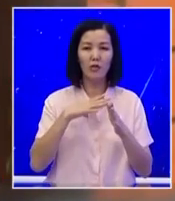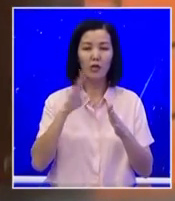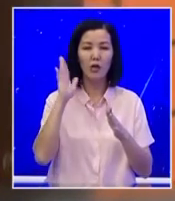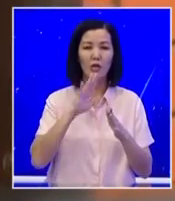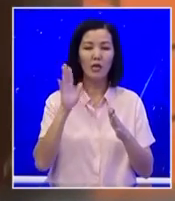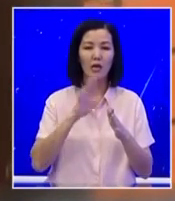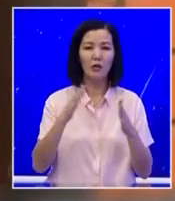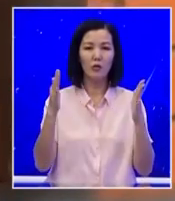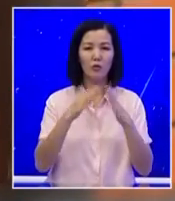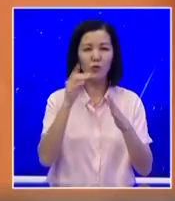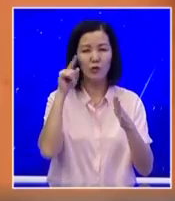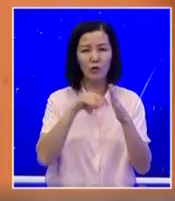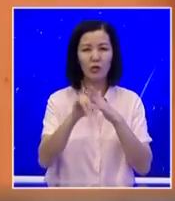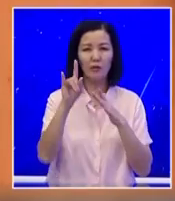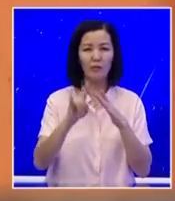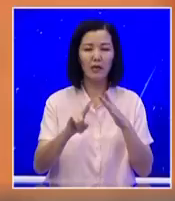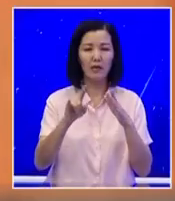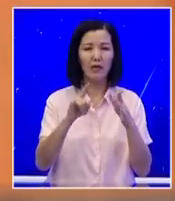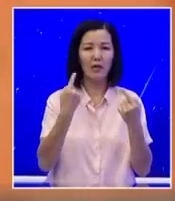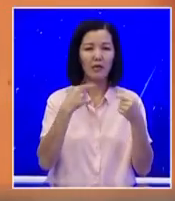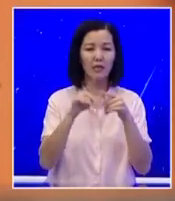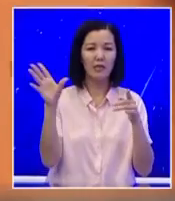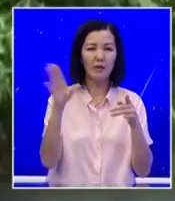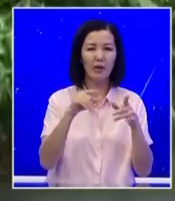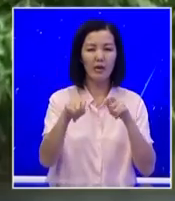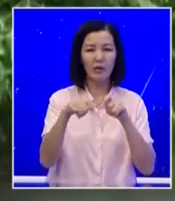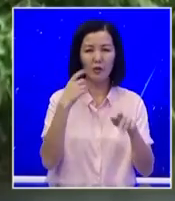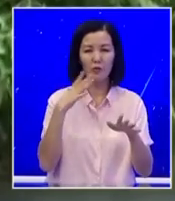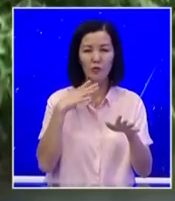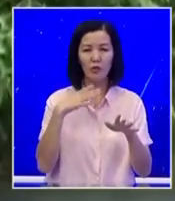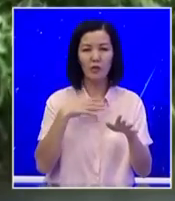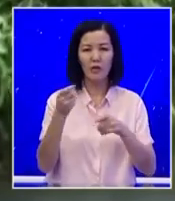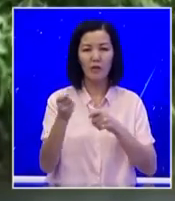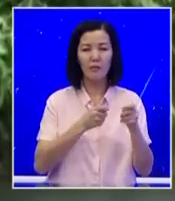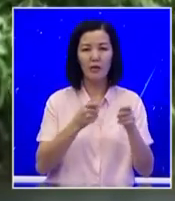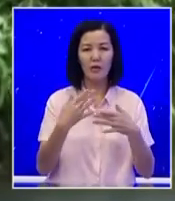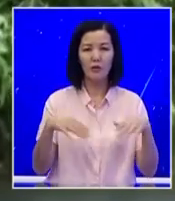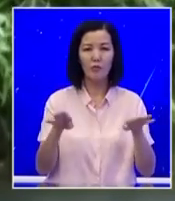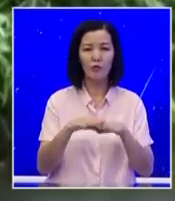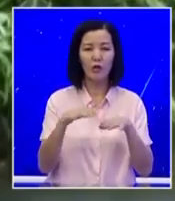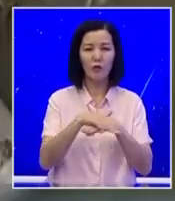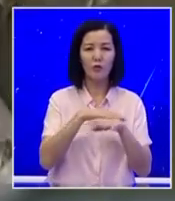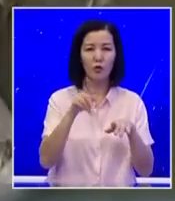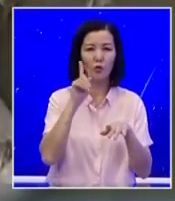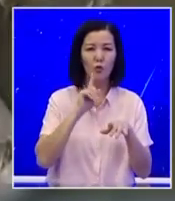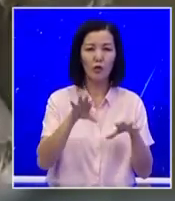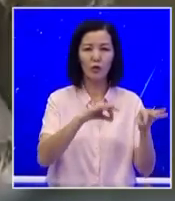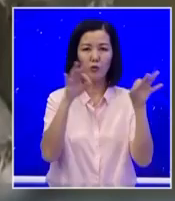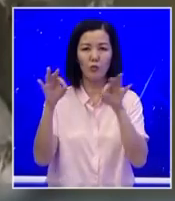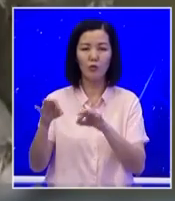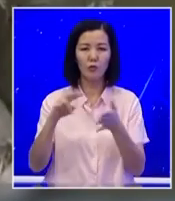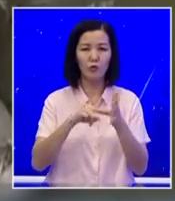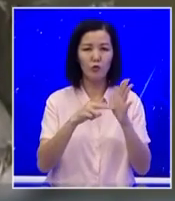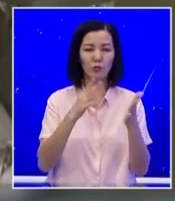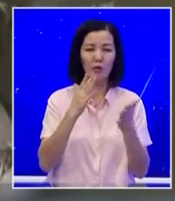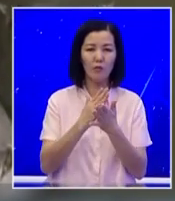шайып, үйлердегі жиһаз бен тұрмыстық техникаларды бүлдірген. Жергілікті билік өкілдері мұндағы тұрғындарды уақытша өзге аймаққа көшіруді